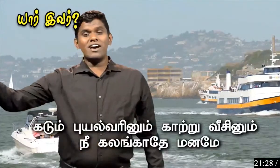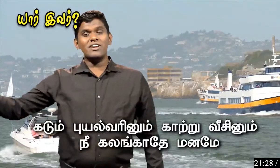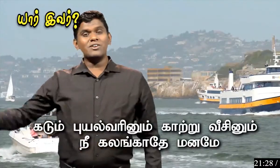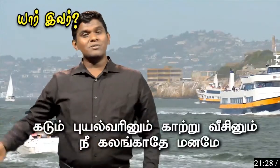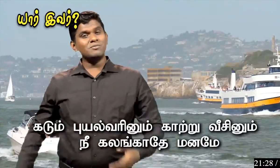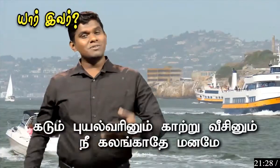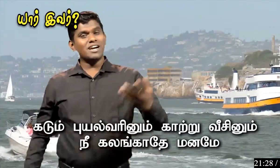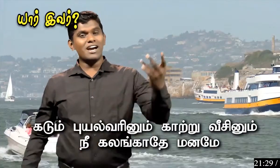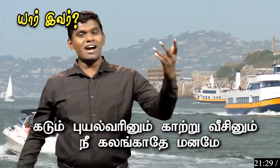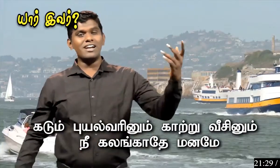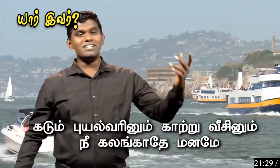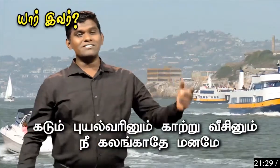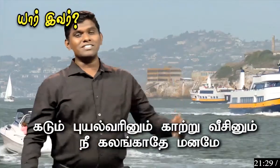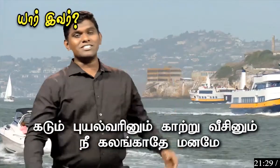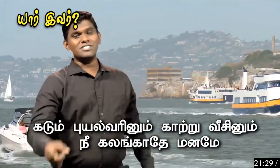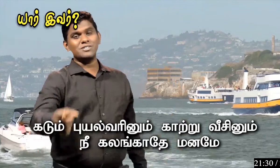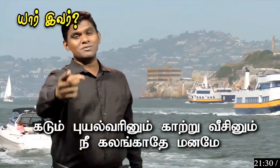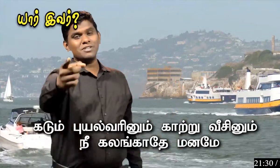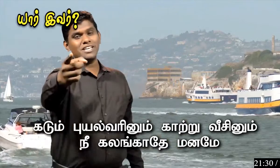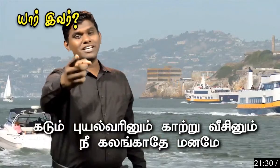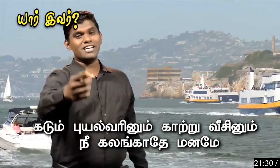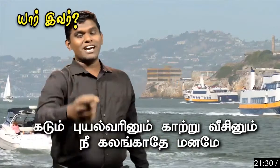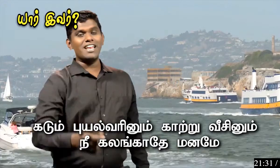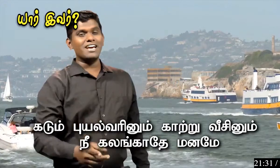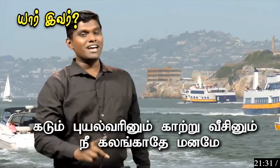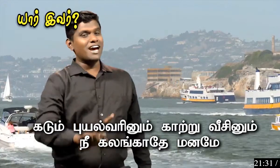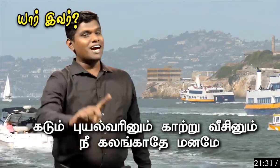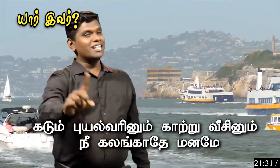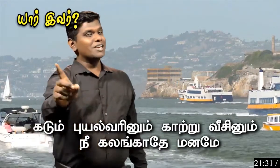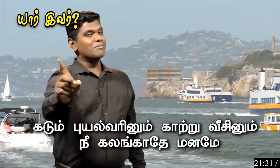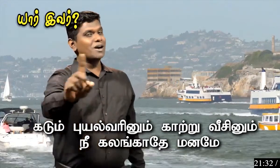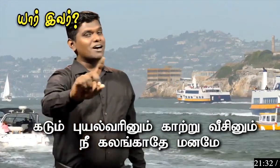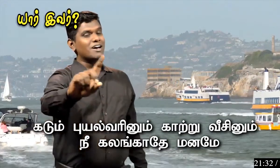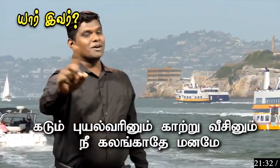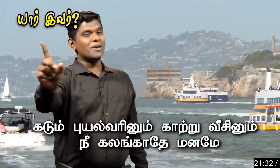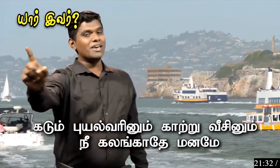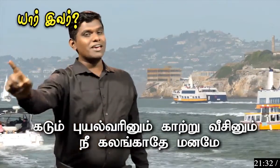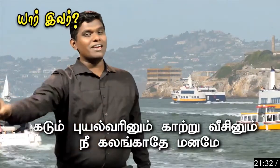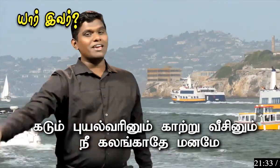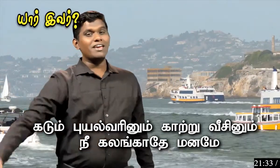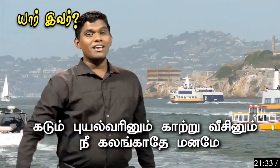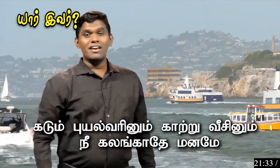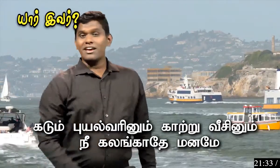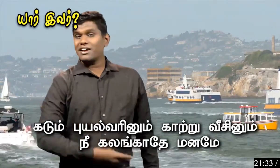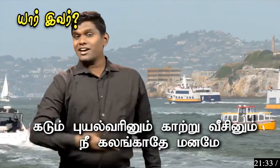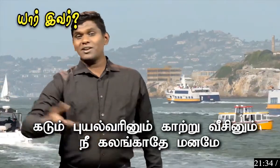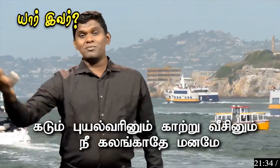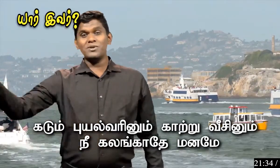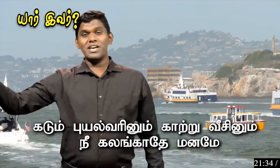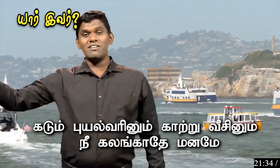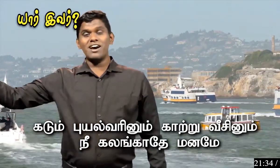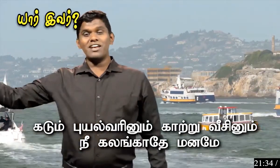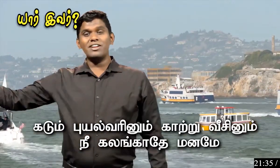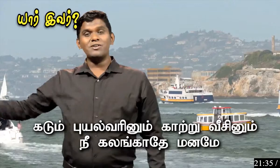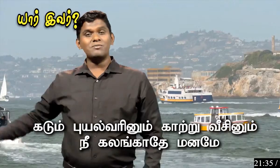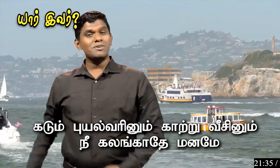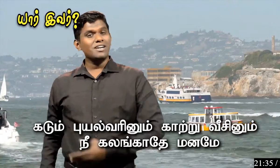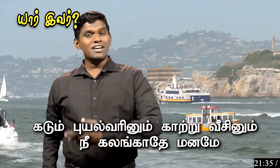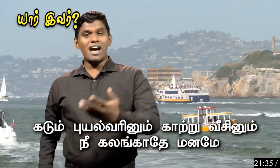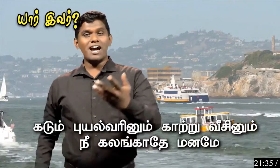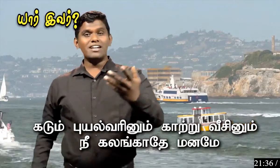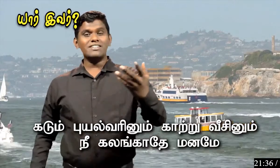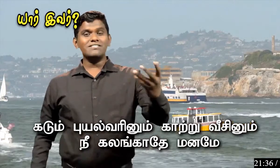கடுப்புயல் மாறினும் காற்று வீசினும் நீ கலங்காதே மனமே, கடுப்புயல்